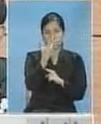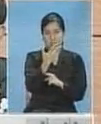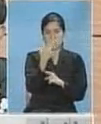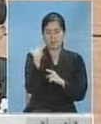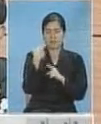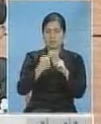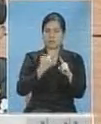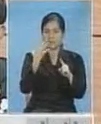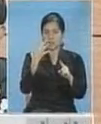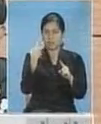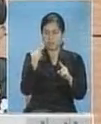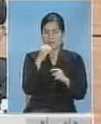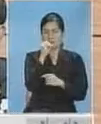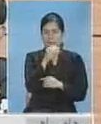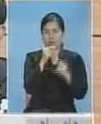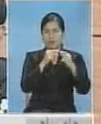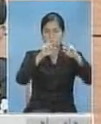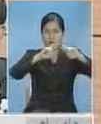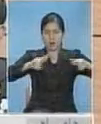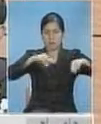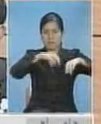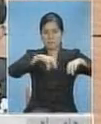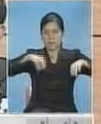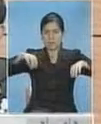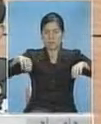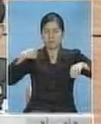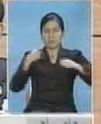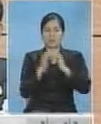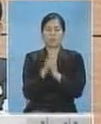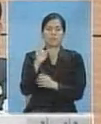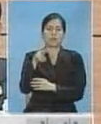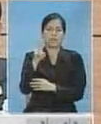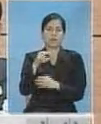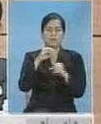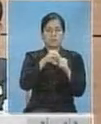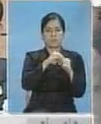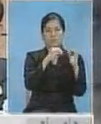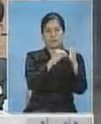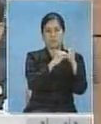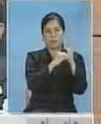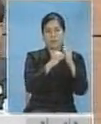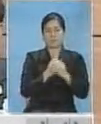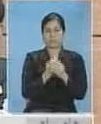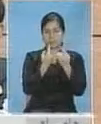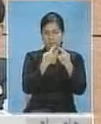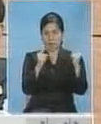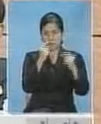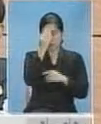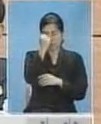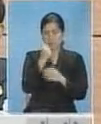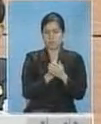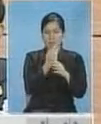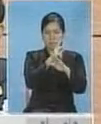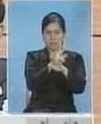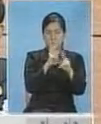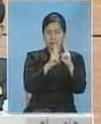าน 2,000 ร้านในกรุงเทพมหานครและอีก 8,000 ร้านทั่วทั้งประเทศแต่ท่านประธานกรรมาธิการทราบไหมครับว่าทางกร